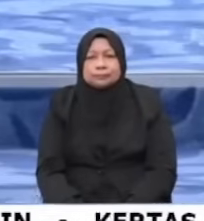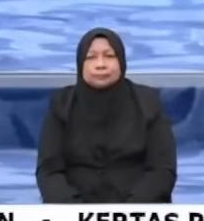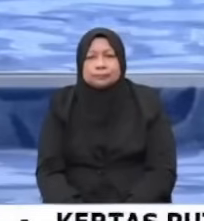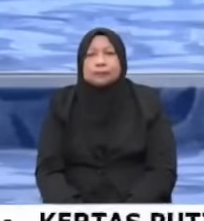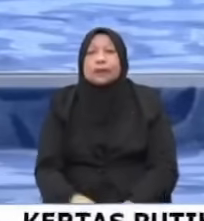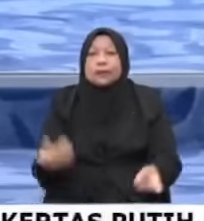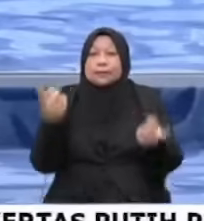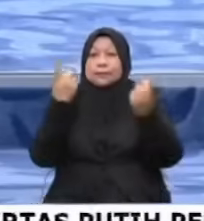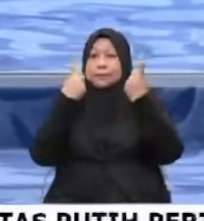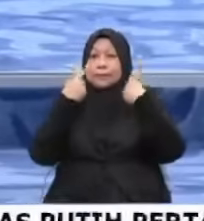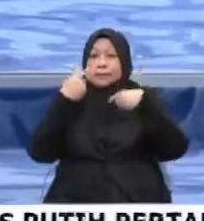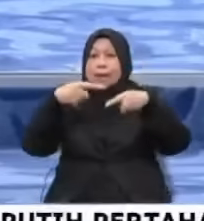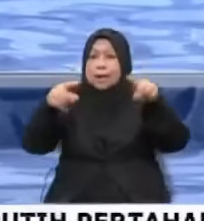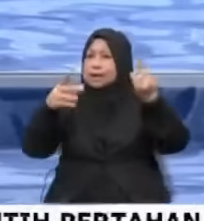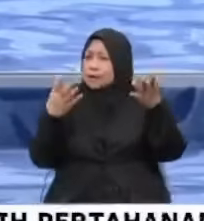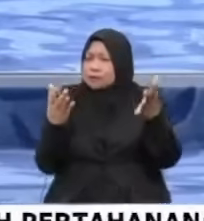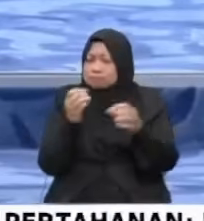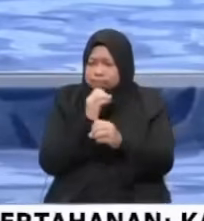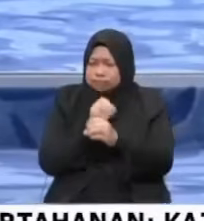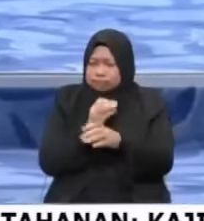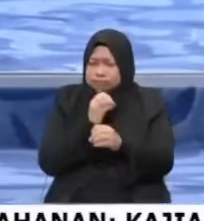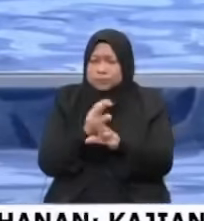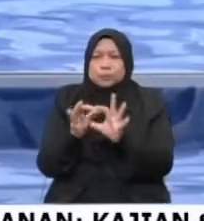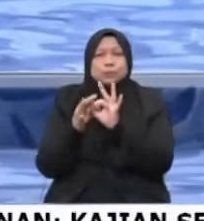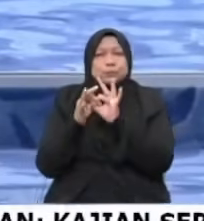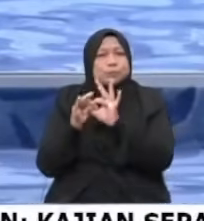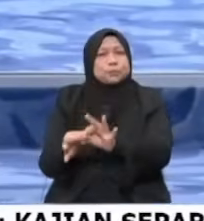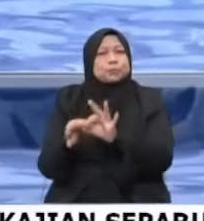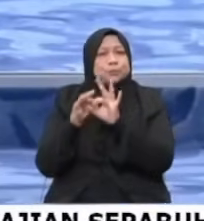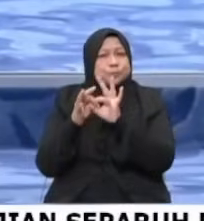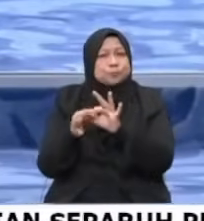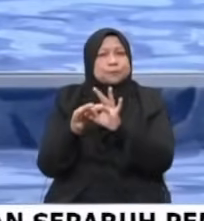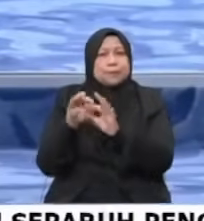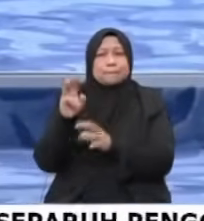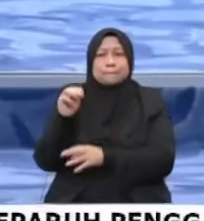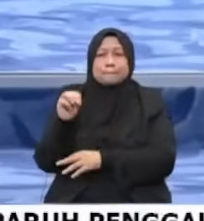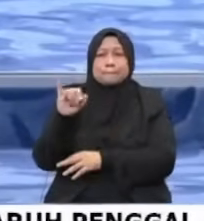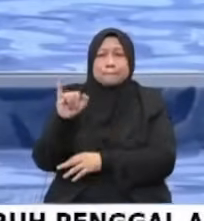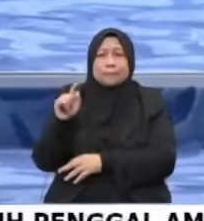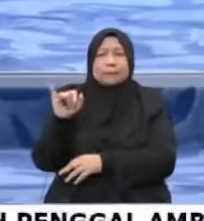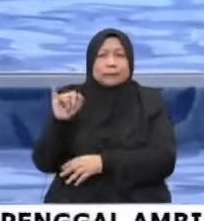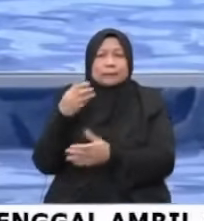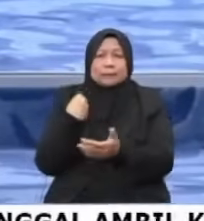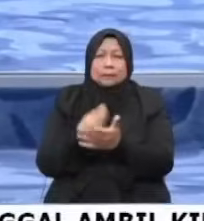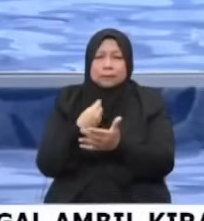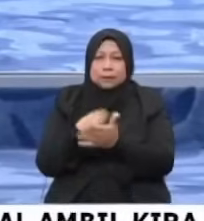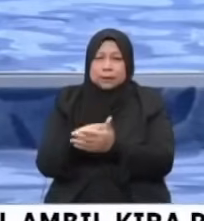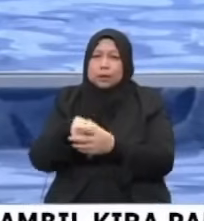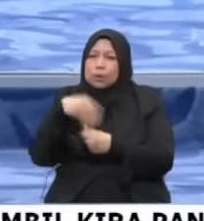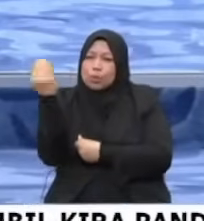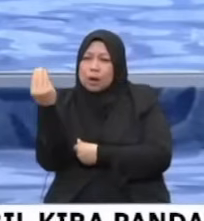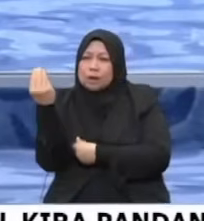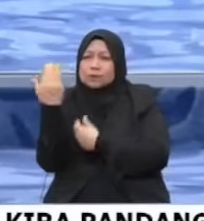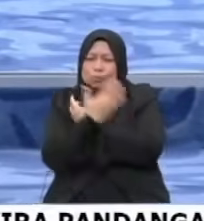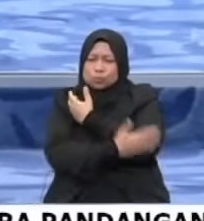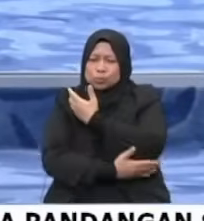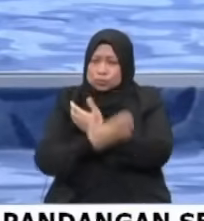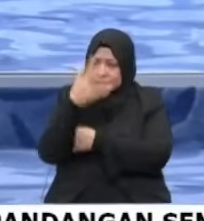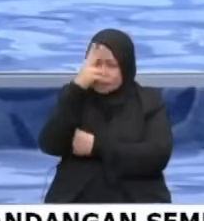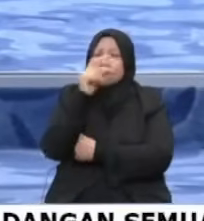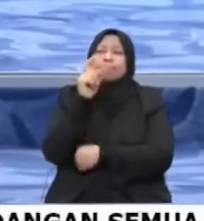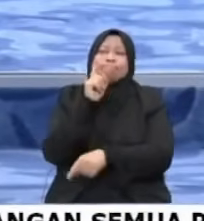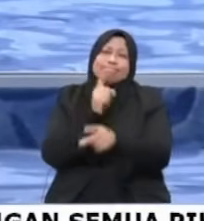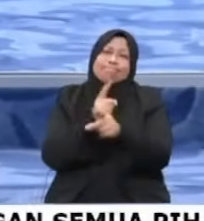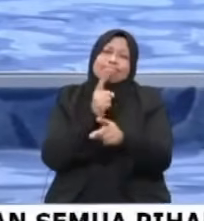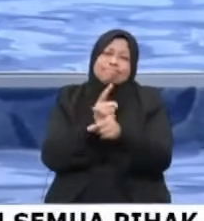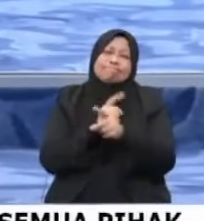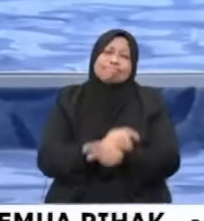kejayaan yang dicapai ini ialah kerana usaha sama Miti Kementerian Luar seluruh jentera kerajaan itu betul